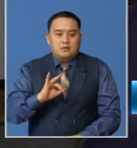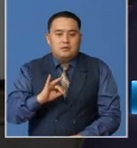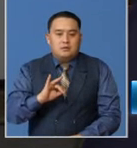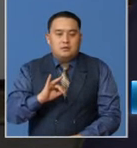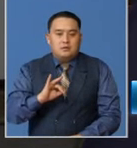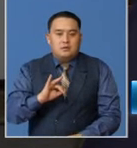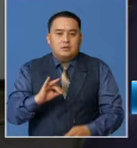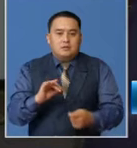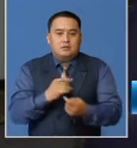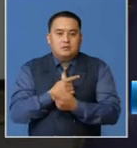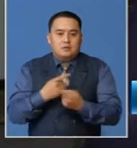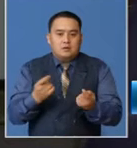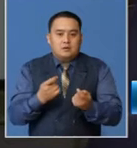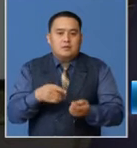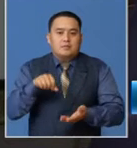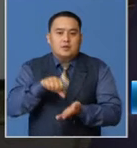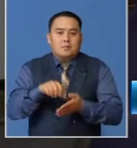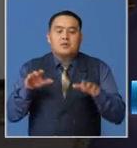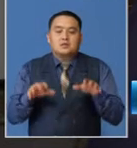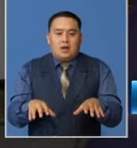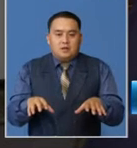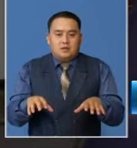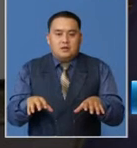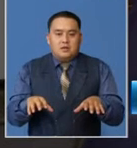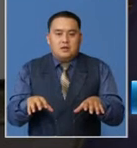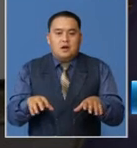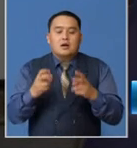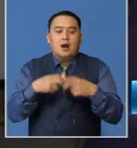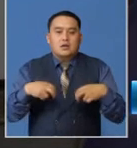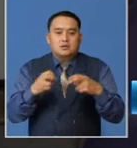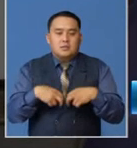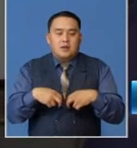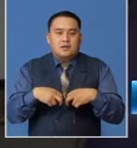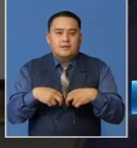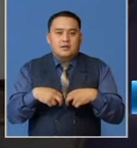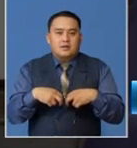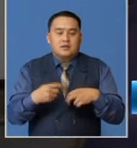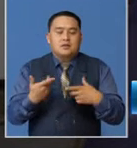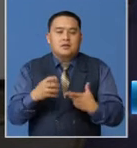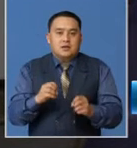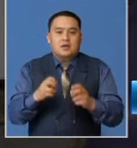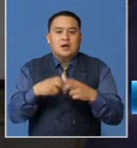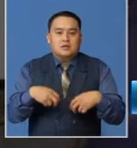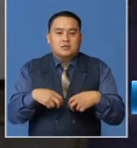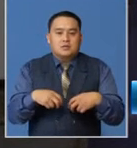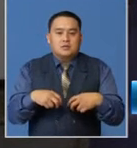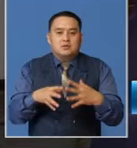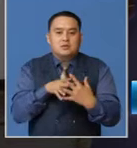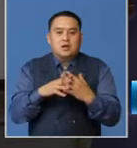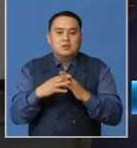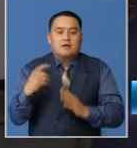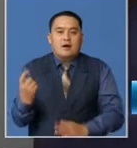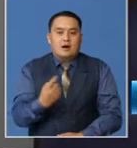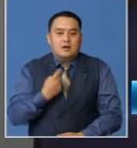раз являюсь этой комиссией председателем, где рассматривается именно развитие агропромышленного комплекса нашей